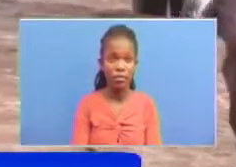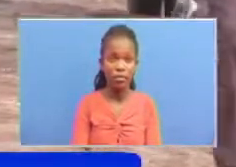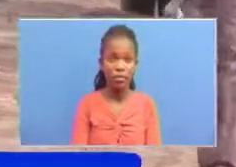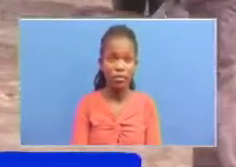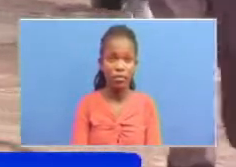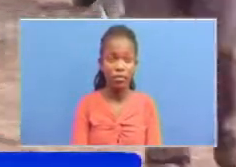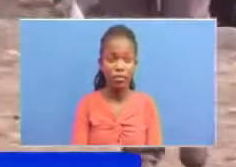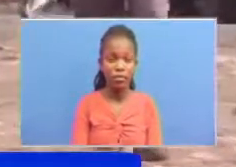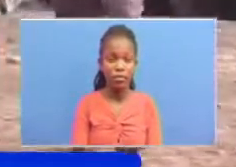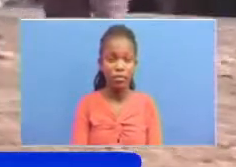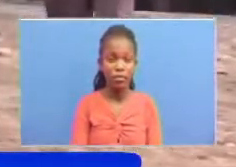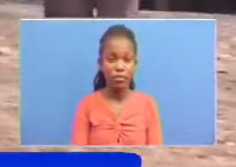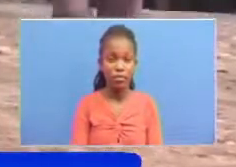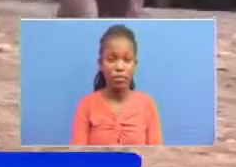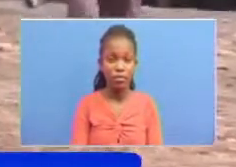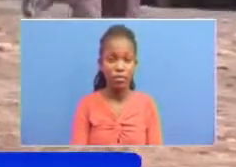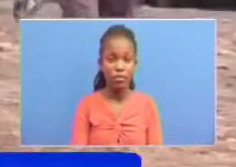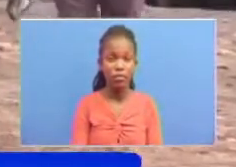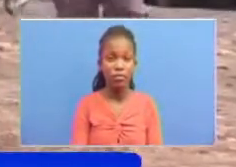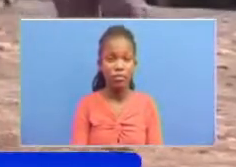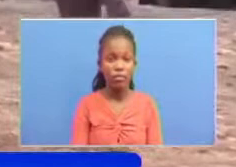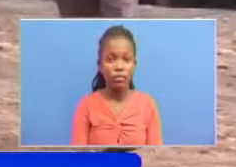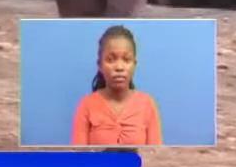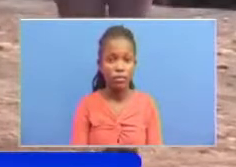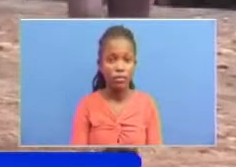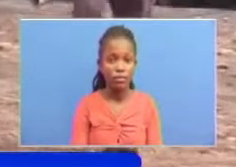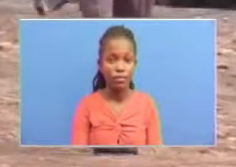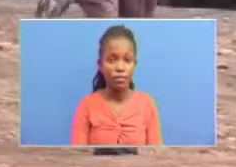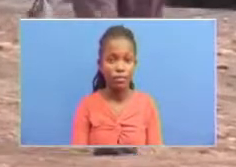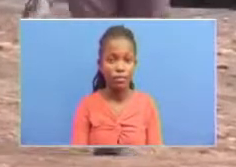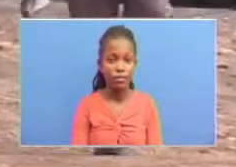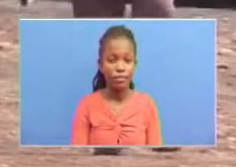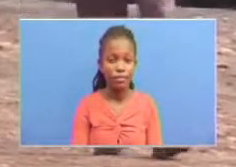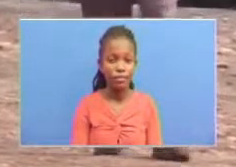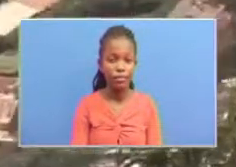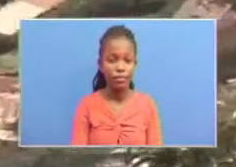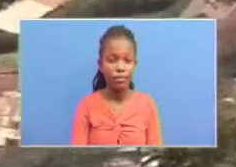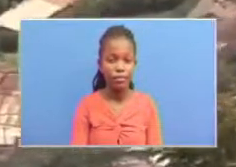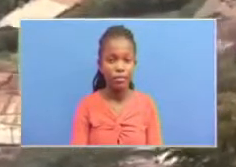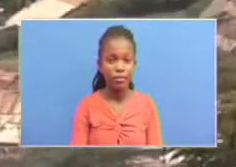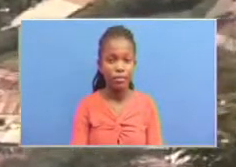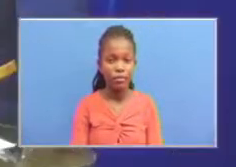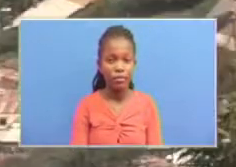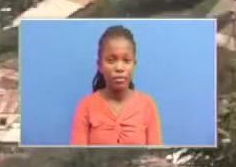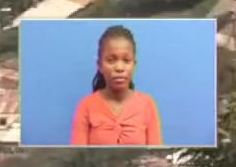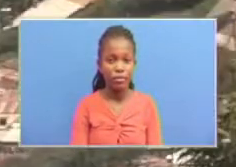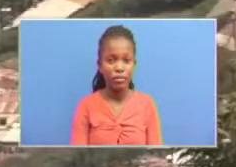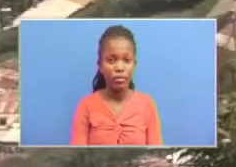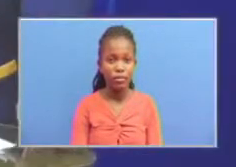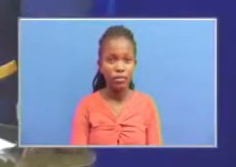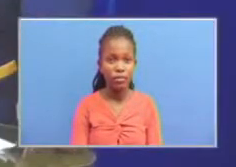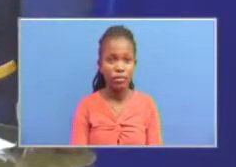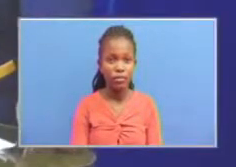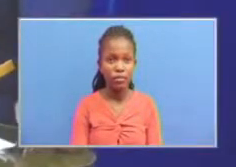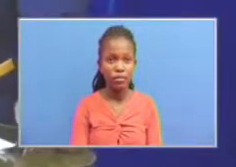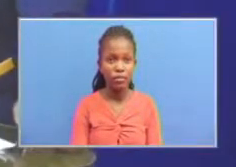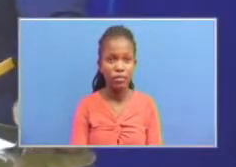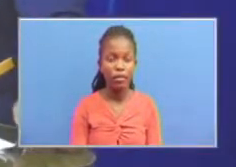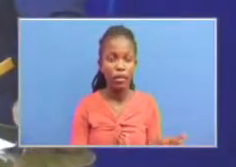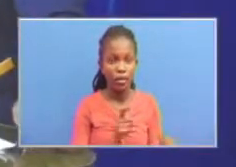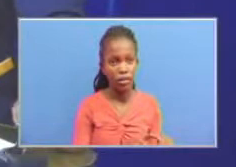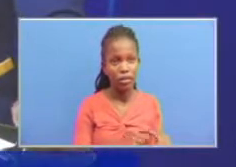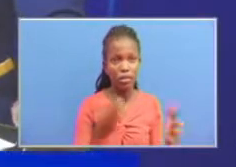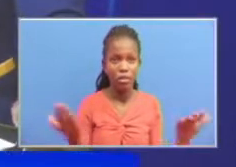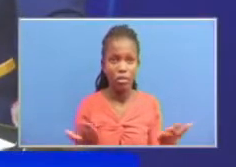Daniela Mwongela Mutongoi TV kauntini ya Masaku. Kuma evinda